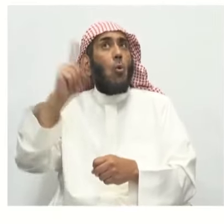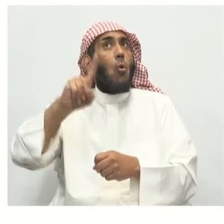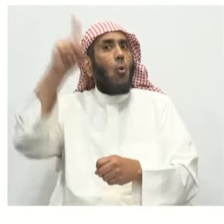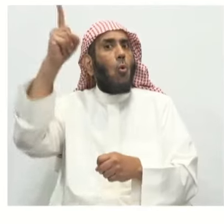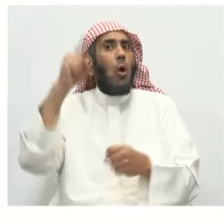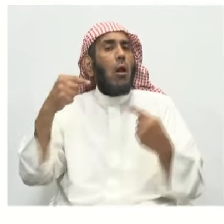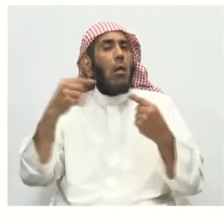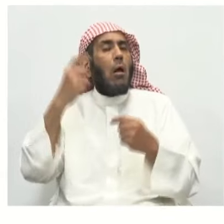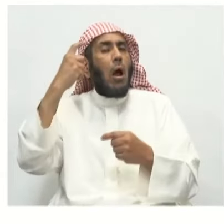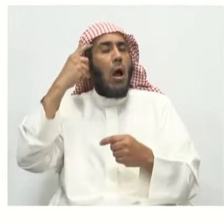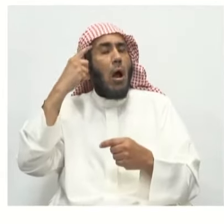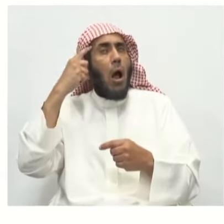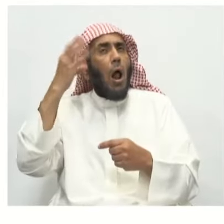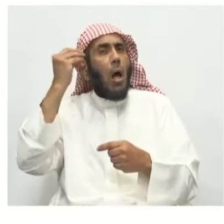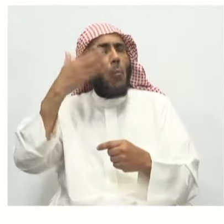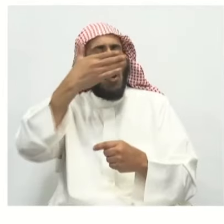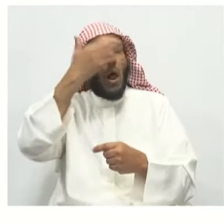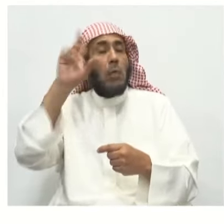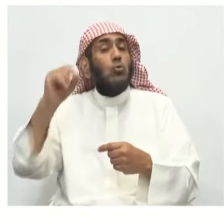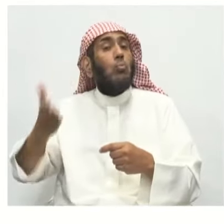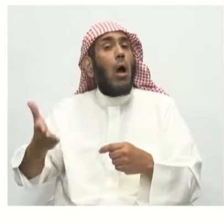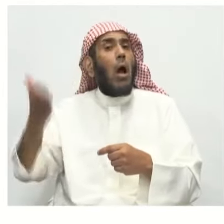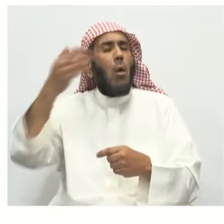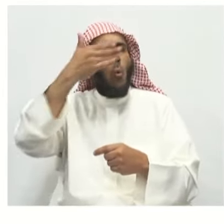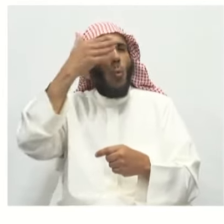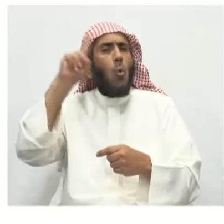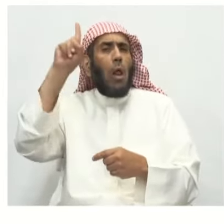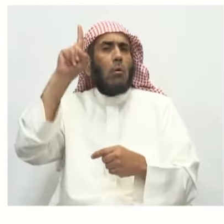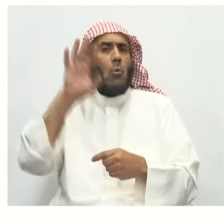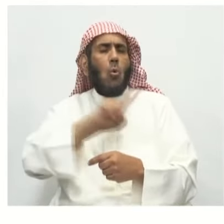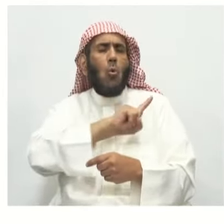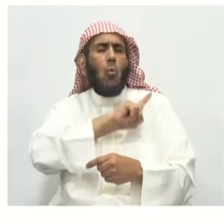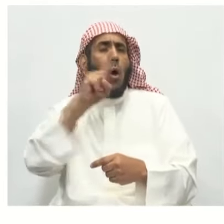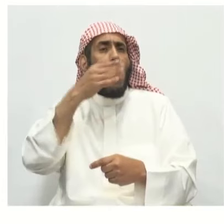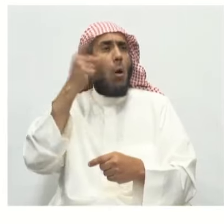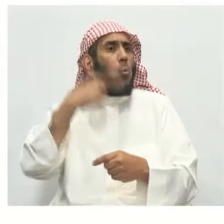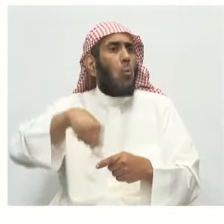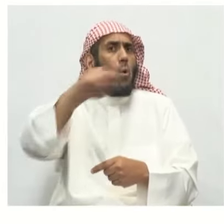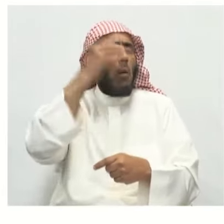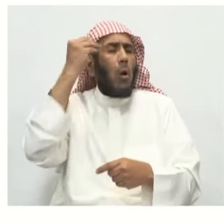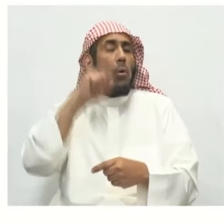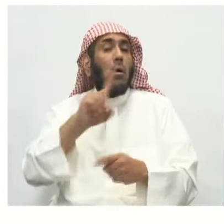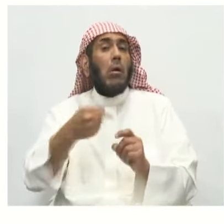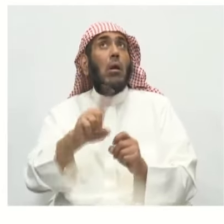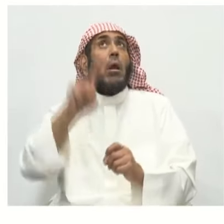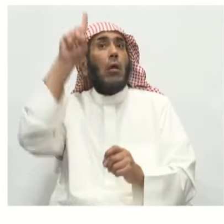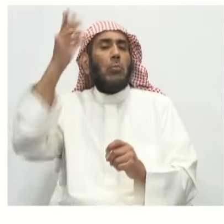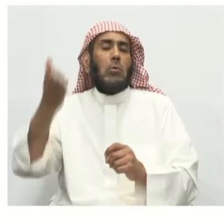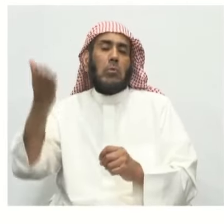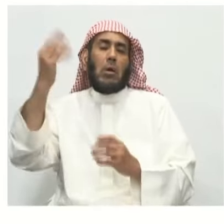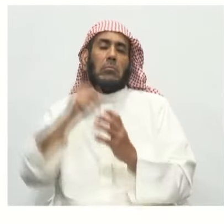الذي يعلم الغيب سبحانه ولا يعلم الغيب الا الله سبحانه